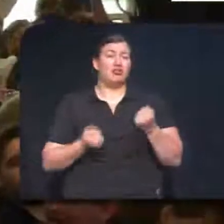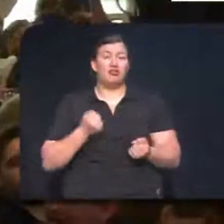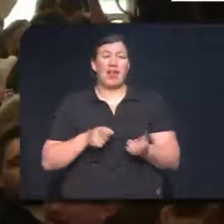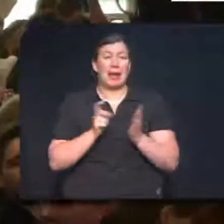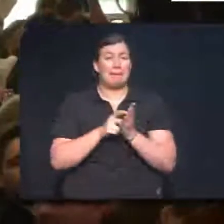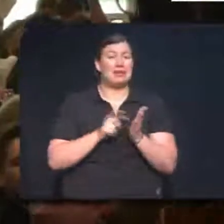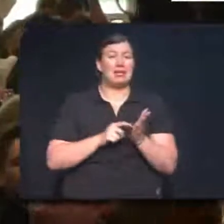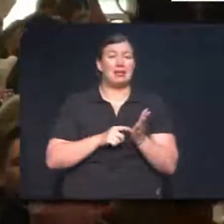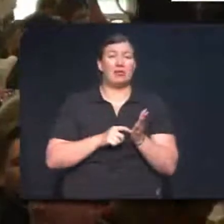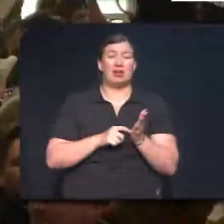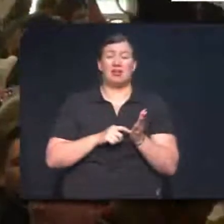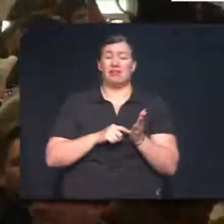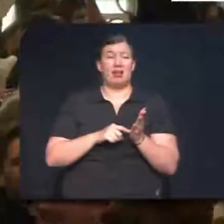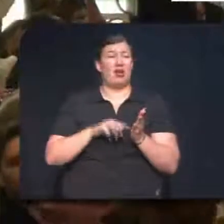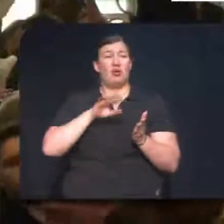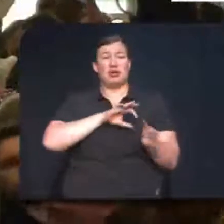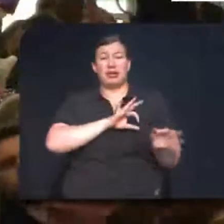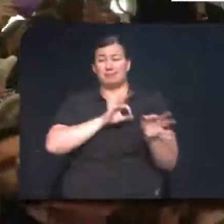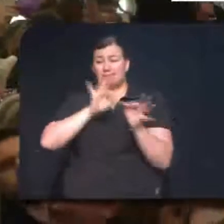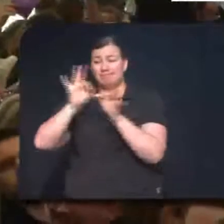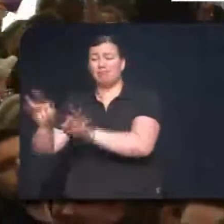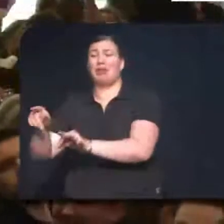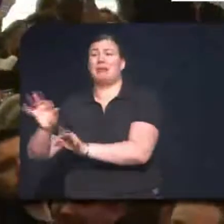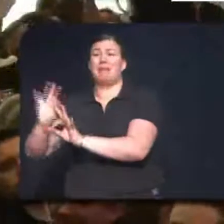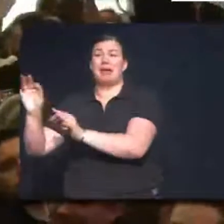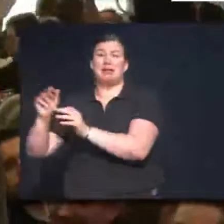ein besseres Leben geben